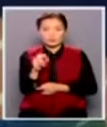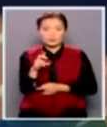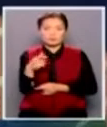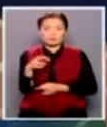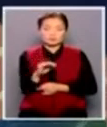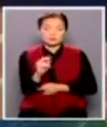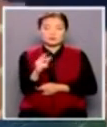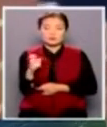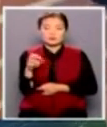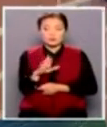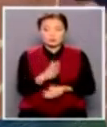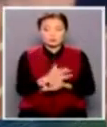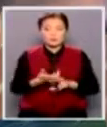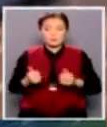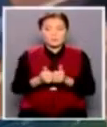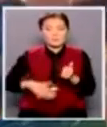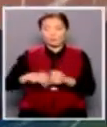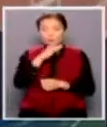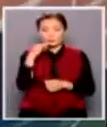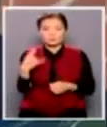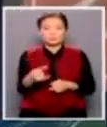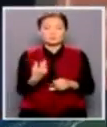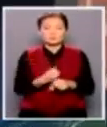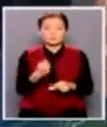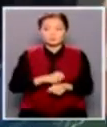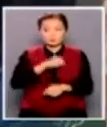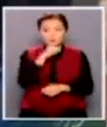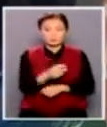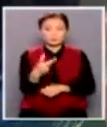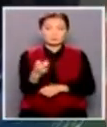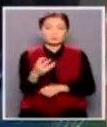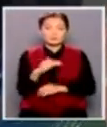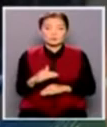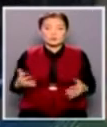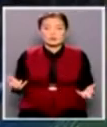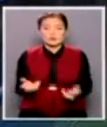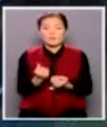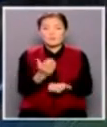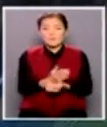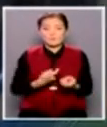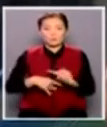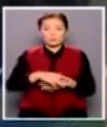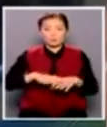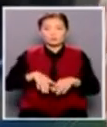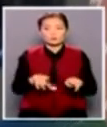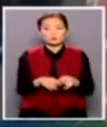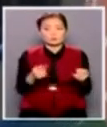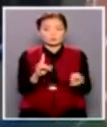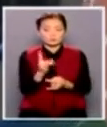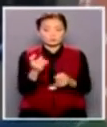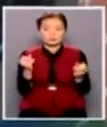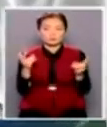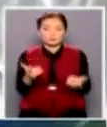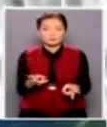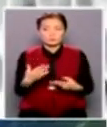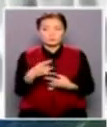және Чехияда бар. Ал көршілес Ресейде осы қораптың арқасында 200 бала аман қалған. Біздің елде де тастанды сәбилерге